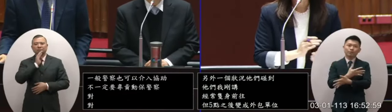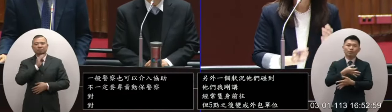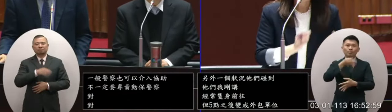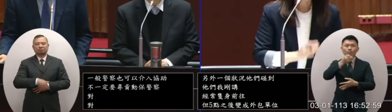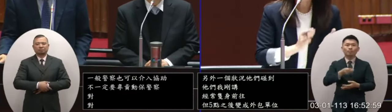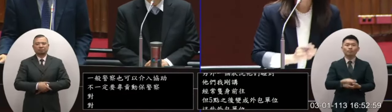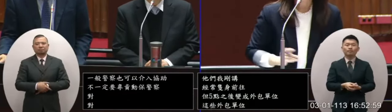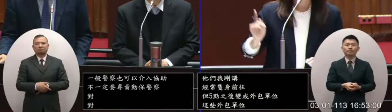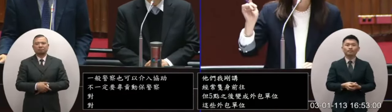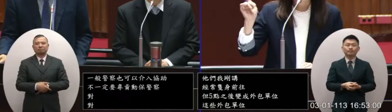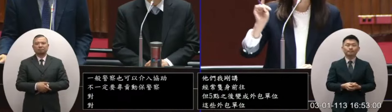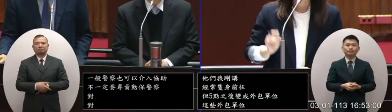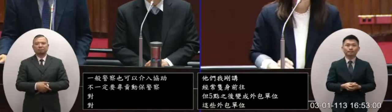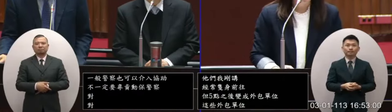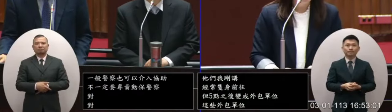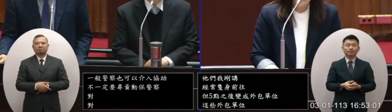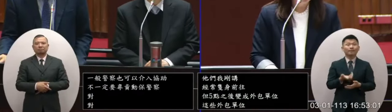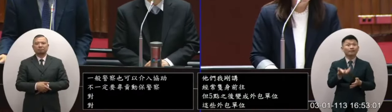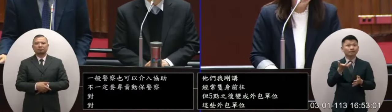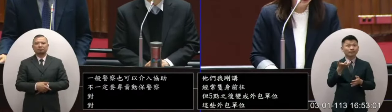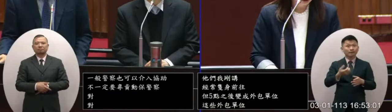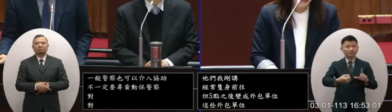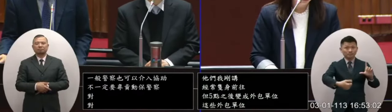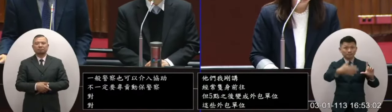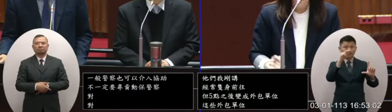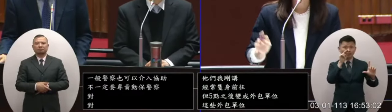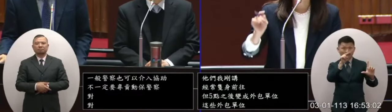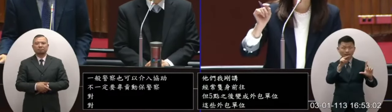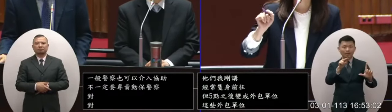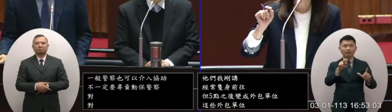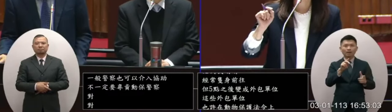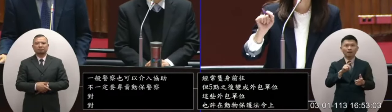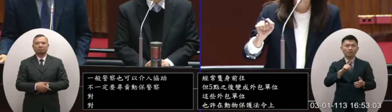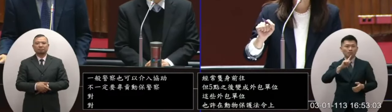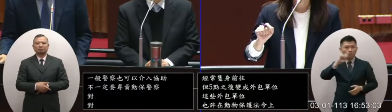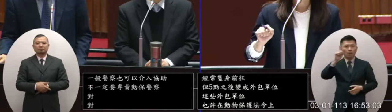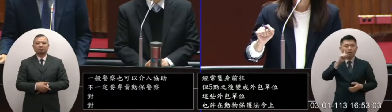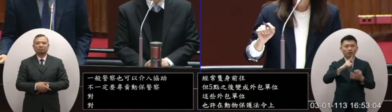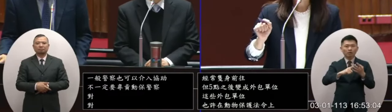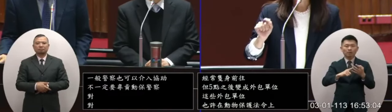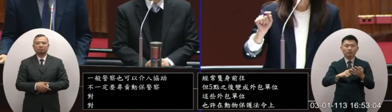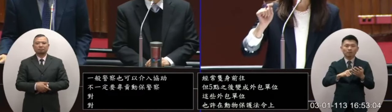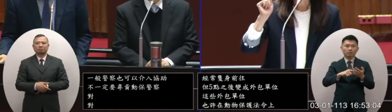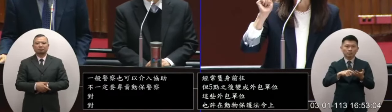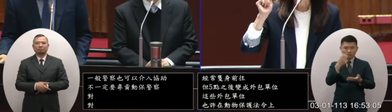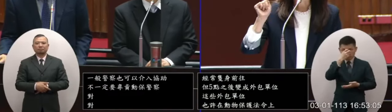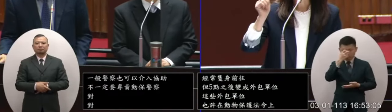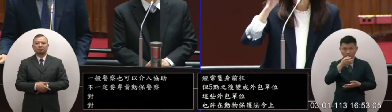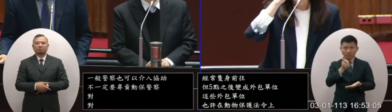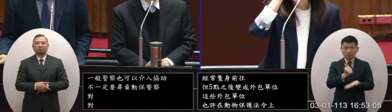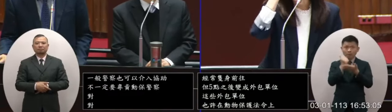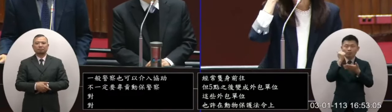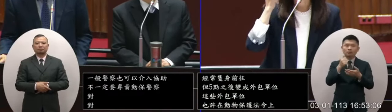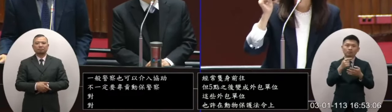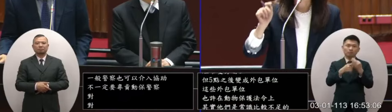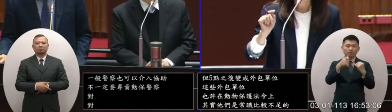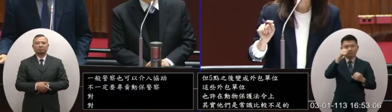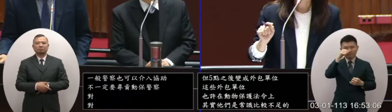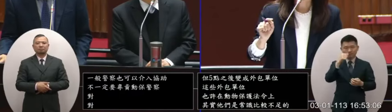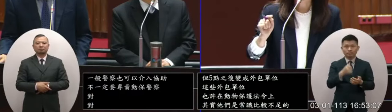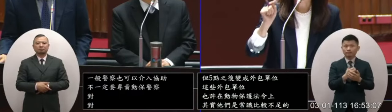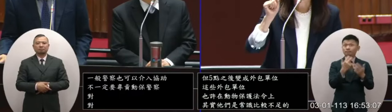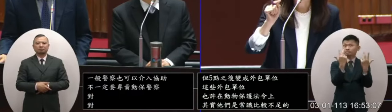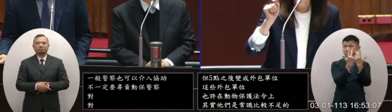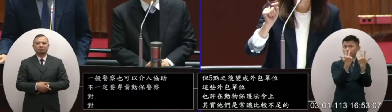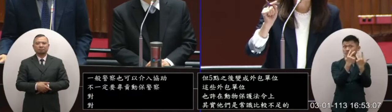所以其实在实施，所以刚刚为什么看到他们的成案率会这么的低，如果是以新北市来讲，它的成